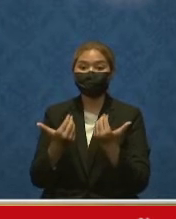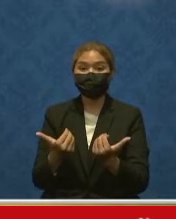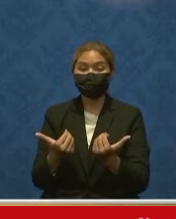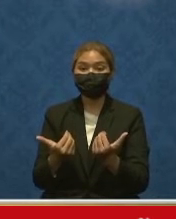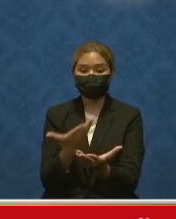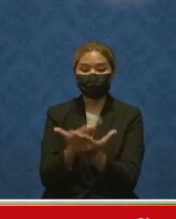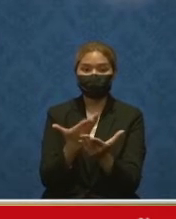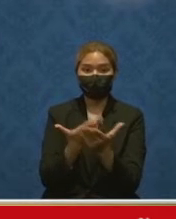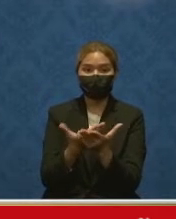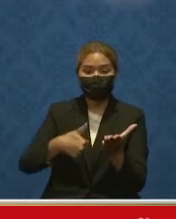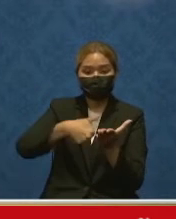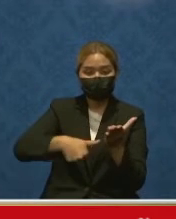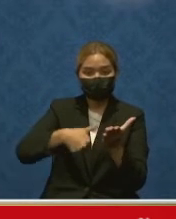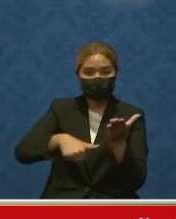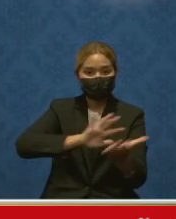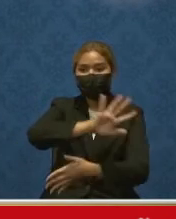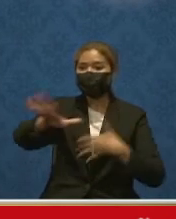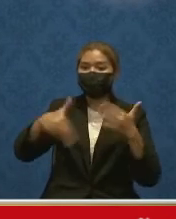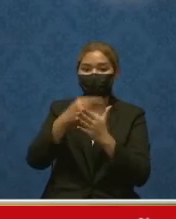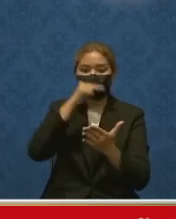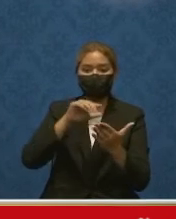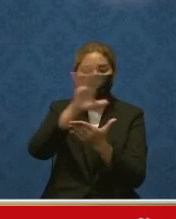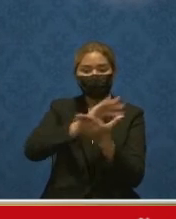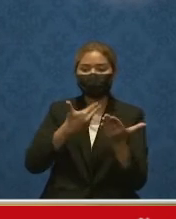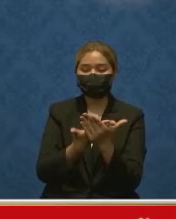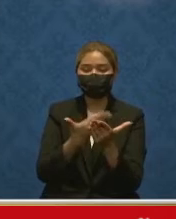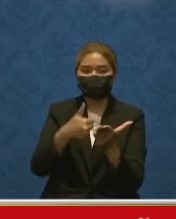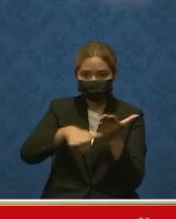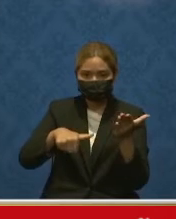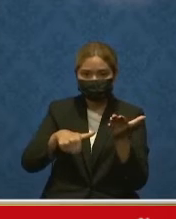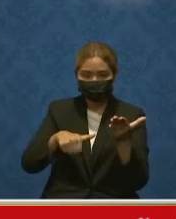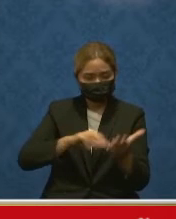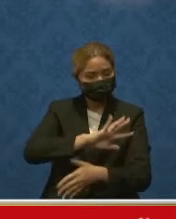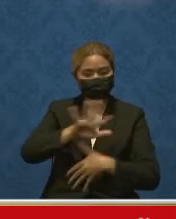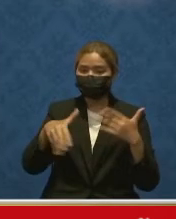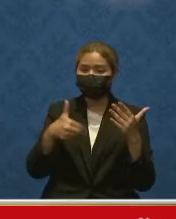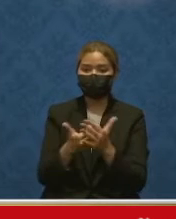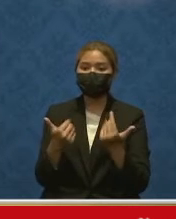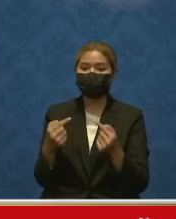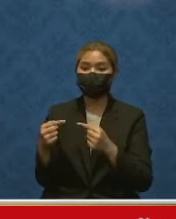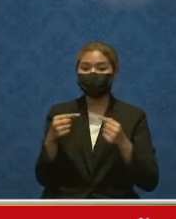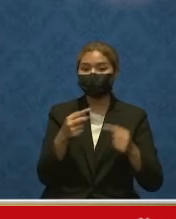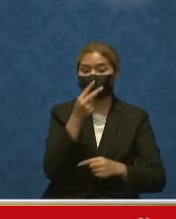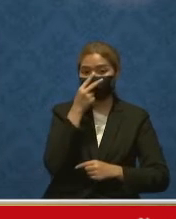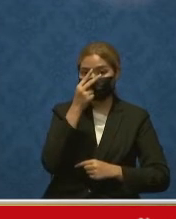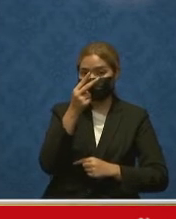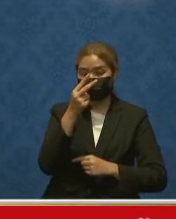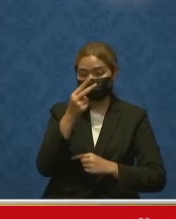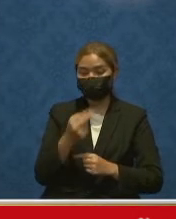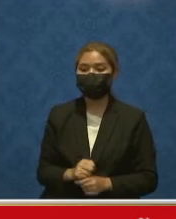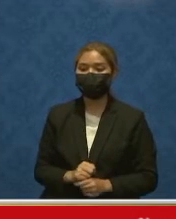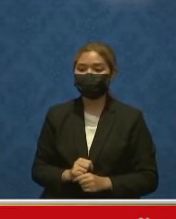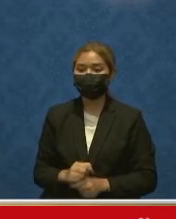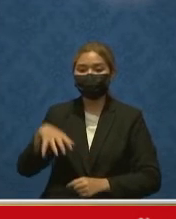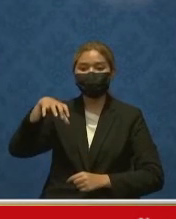อากรพี่น้องประชาชนทั้งนั้นดูสถานการณ์ไปนะครับจะดูว่ามีใครบ้างอันนี้กองทัพบกนะเยอะแยะเลยเนี้ย